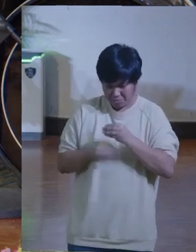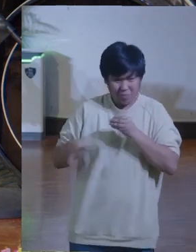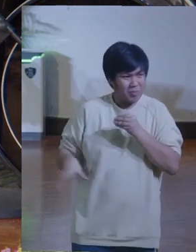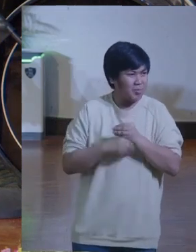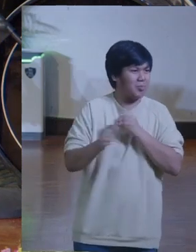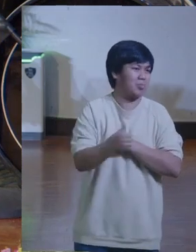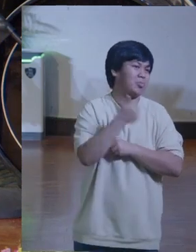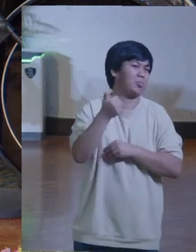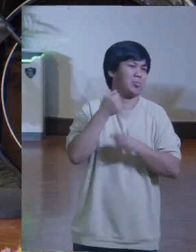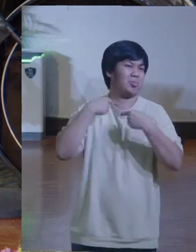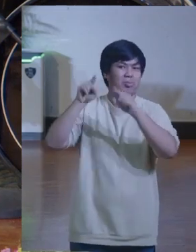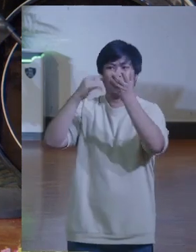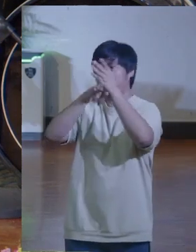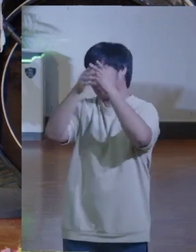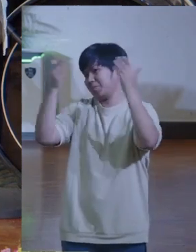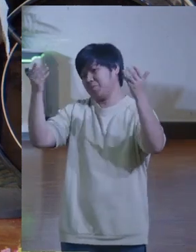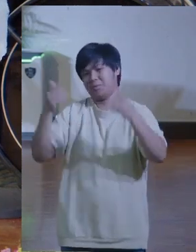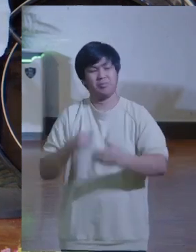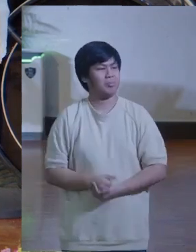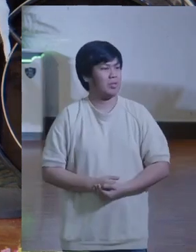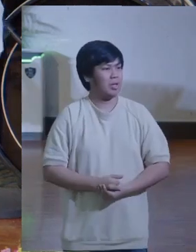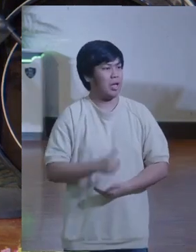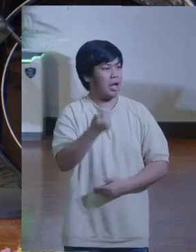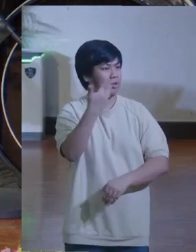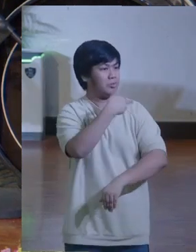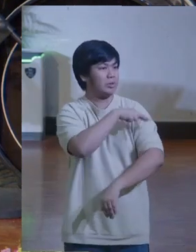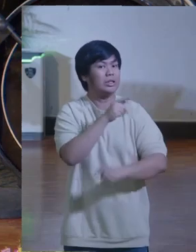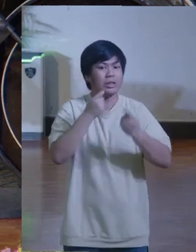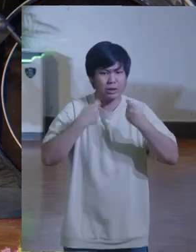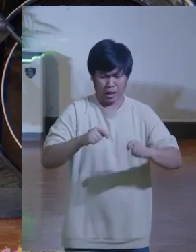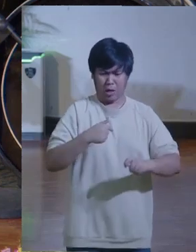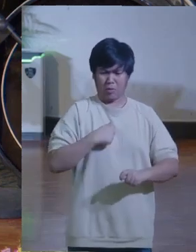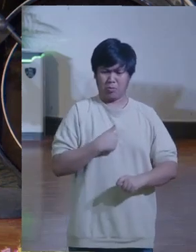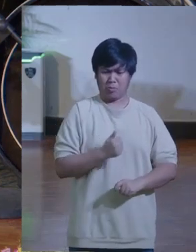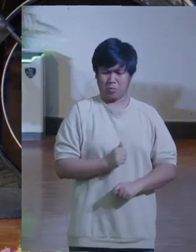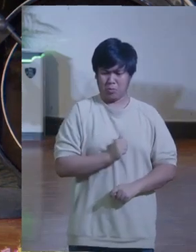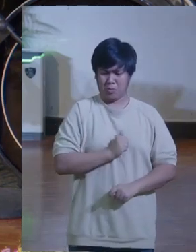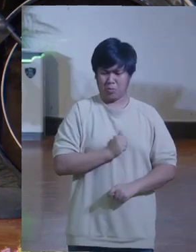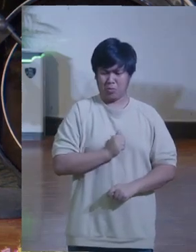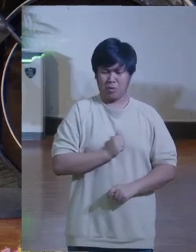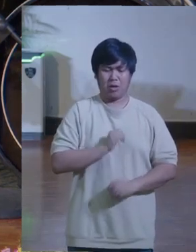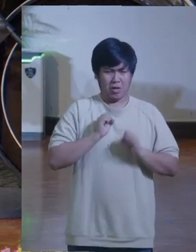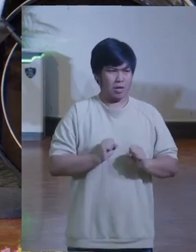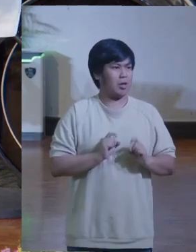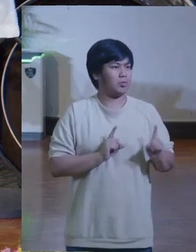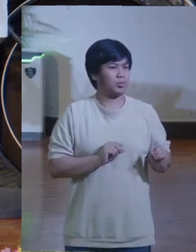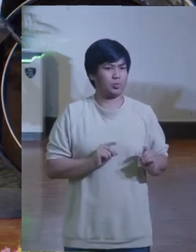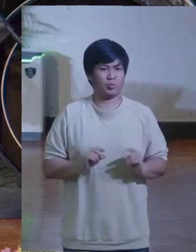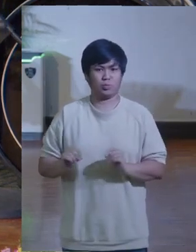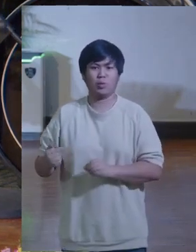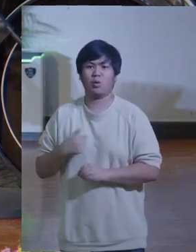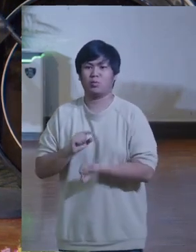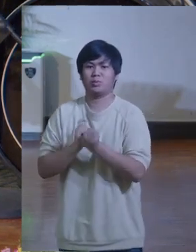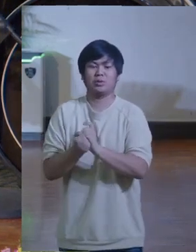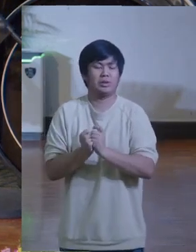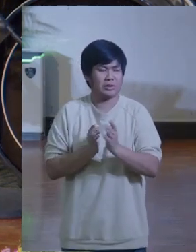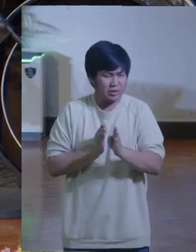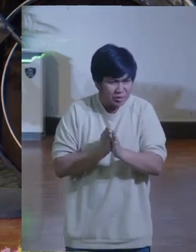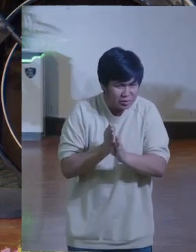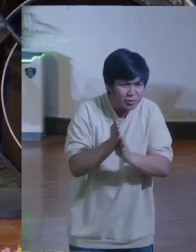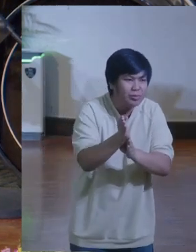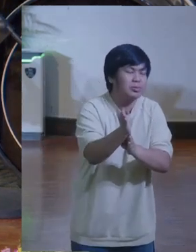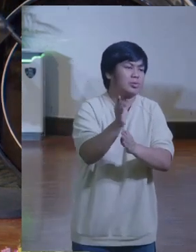mga tao na sa kanilang sariling sikap at gawain ay abutin ng Diyos at maging ganap at matuwid sa